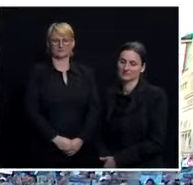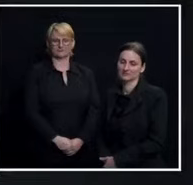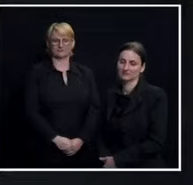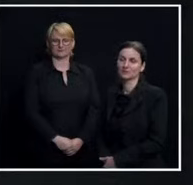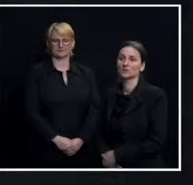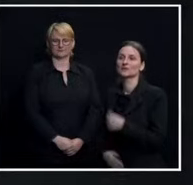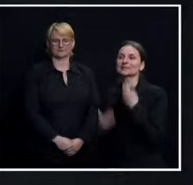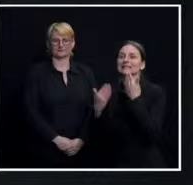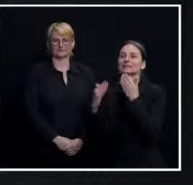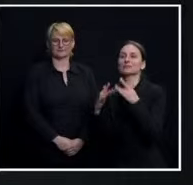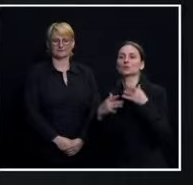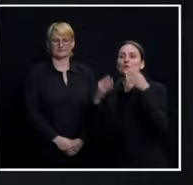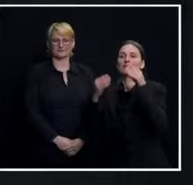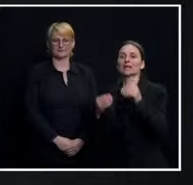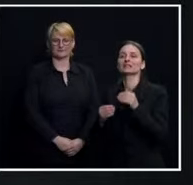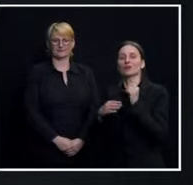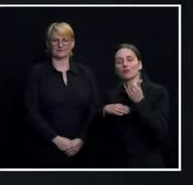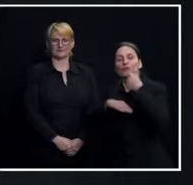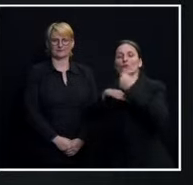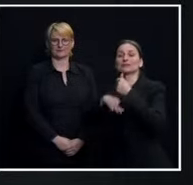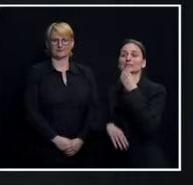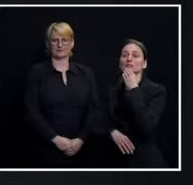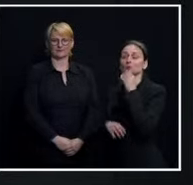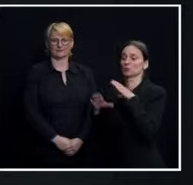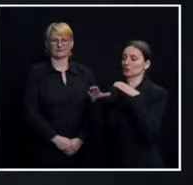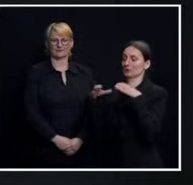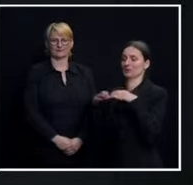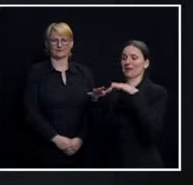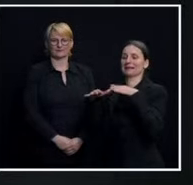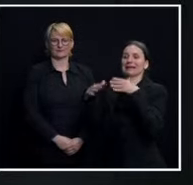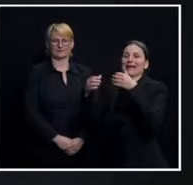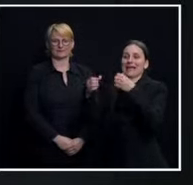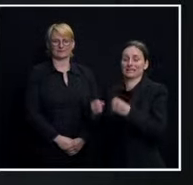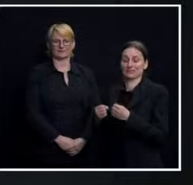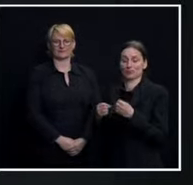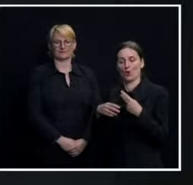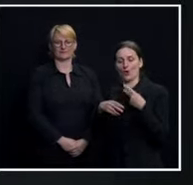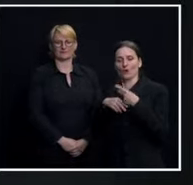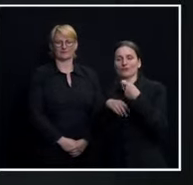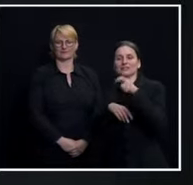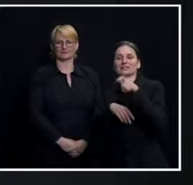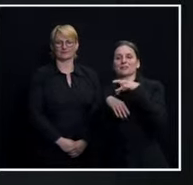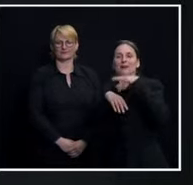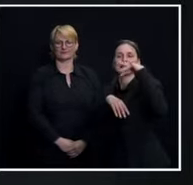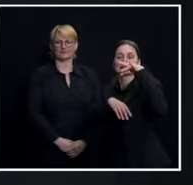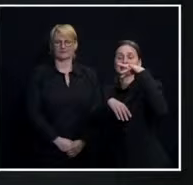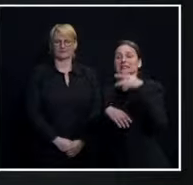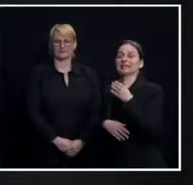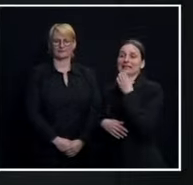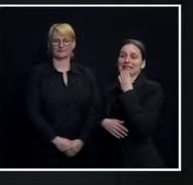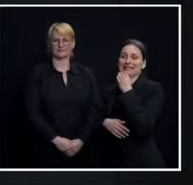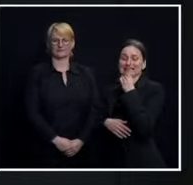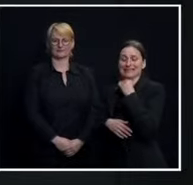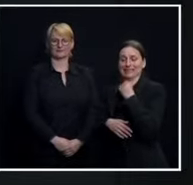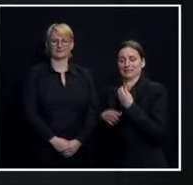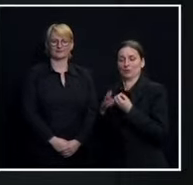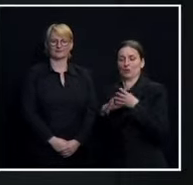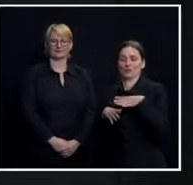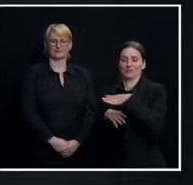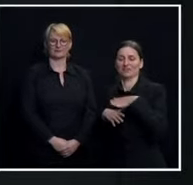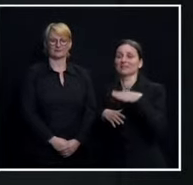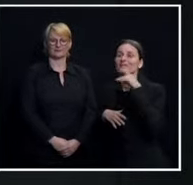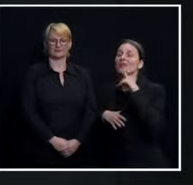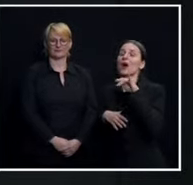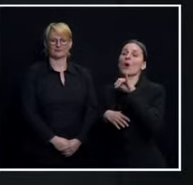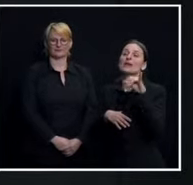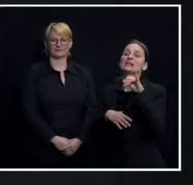Und ich begrüße ganz herzlich die Vorsitzende der jüdischen Gemeinde in Regensburg und sie ist Vizepräsidentin der israelitischen Kultusgemeinde in Bayern, Frau Ilse Danziger. Sie